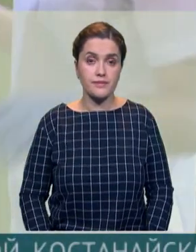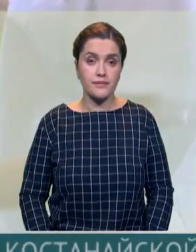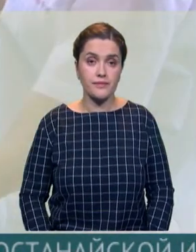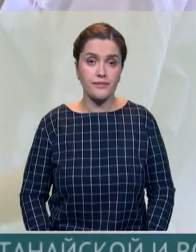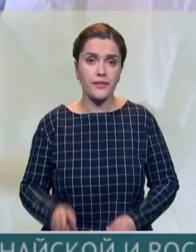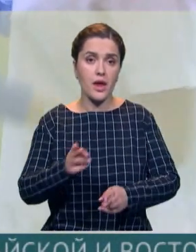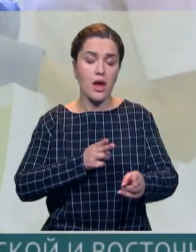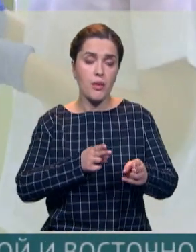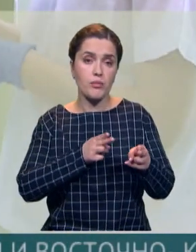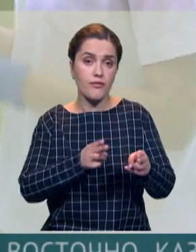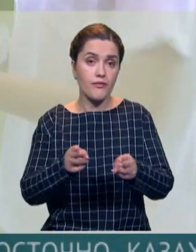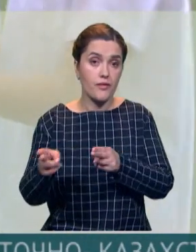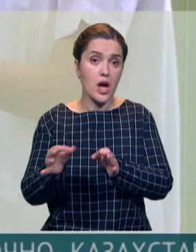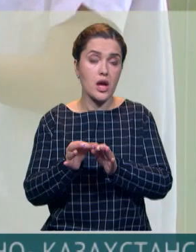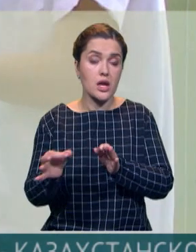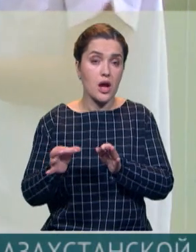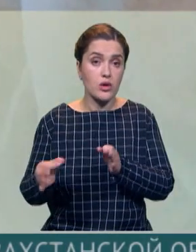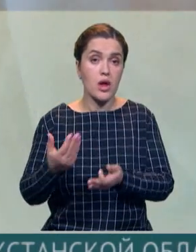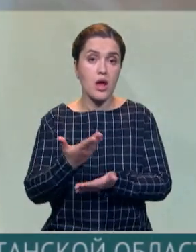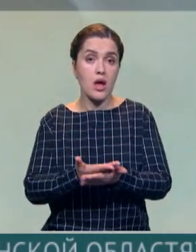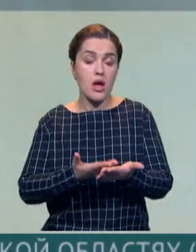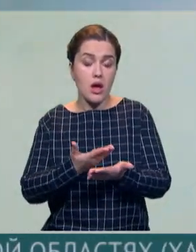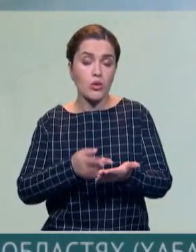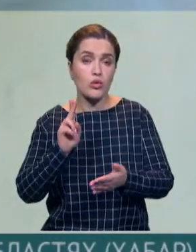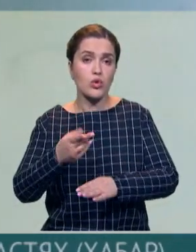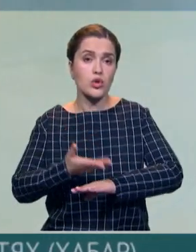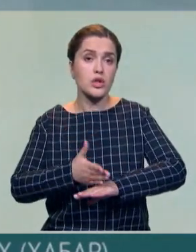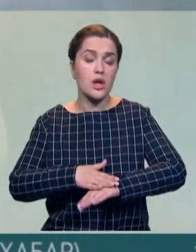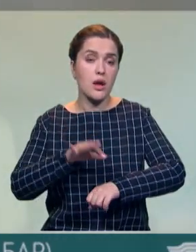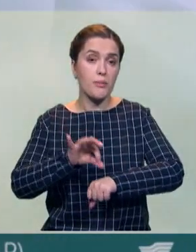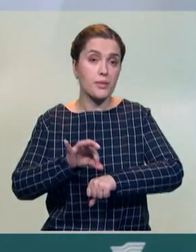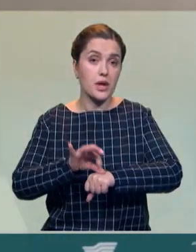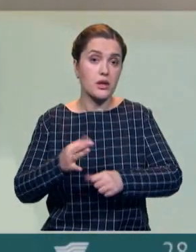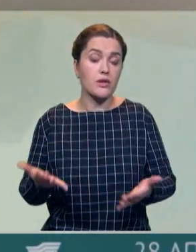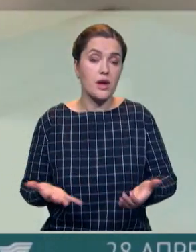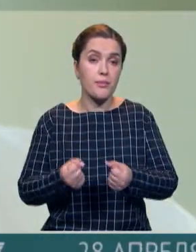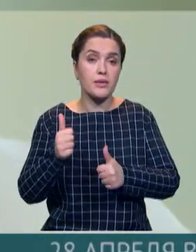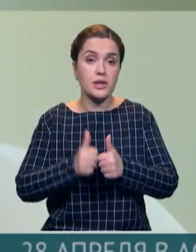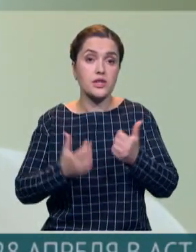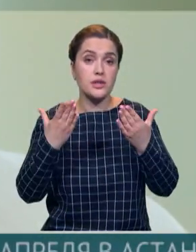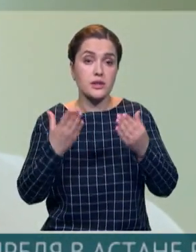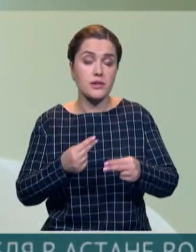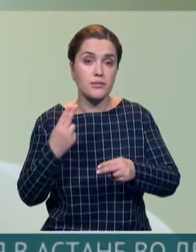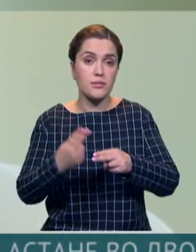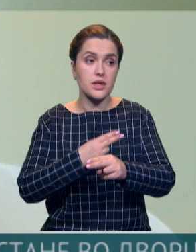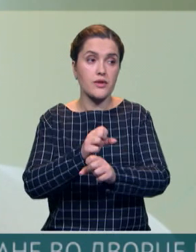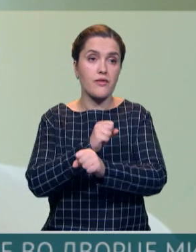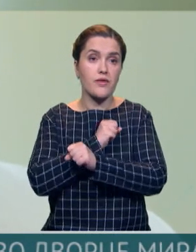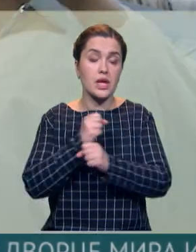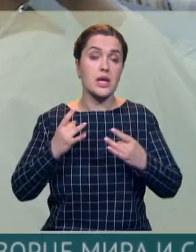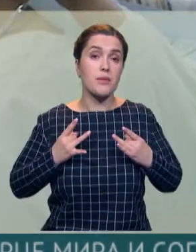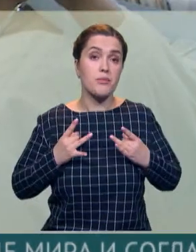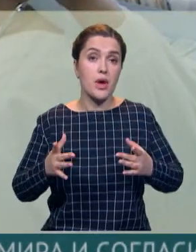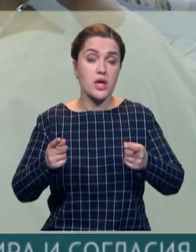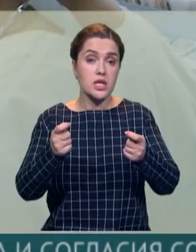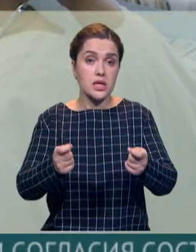Операции, выезды в район на консультацию, транспортировки тяжелобольных пациентов в город. И так каждый день, практически без выходных и праздников. Для